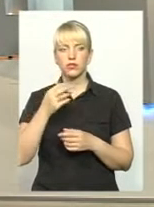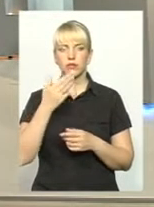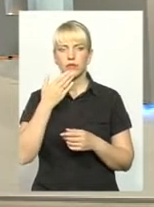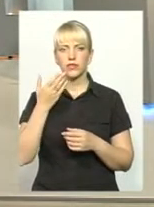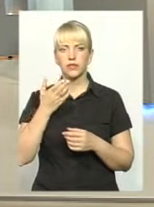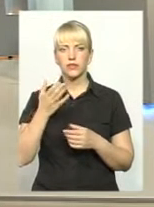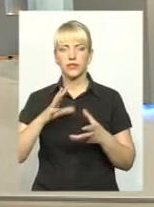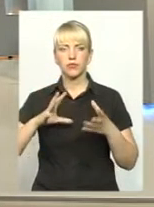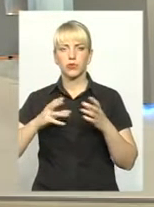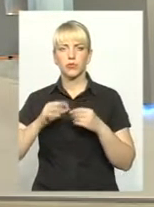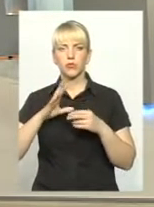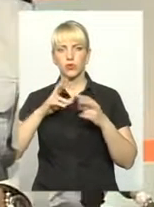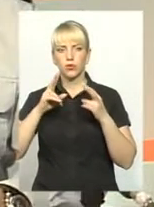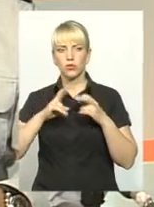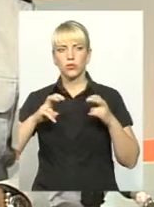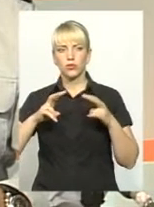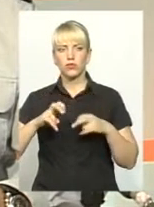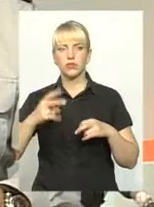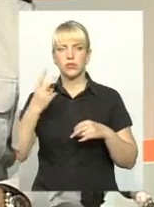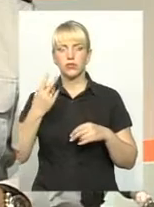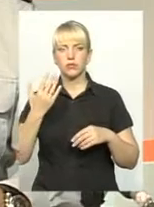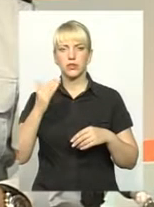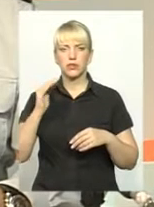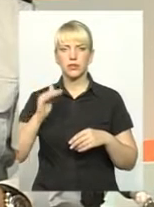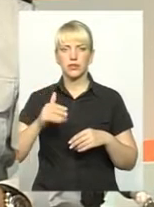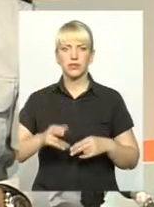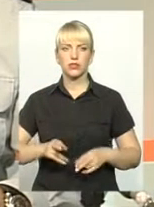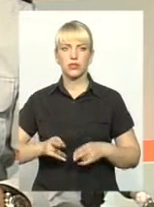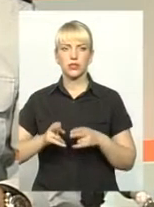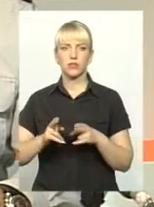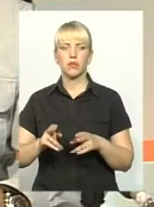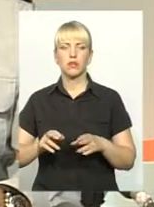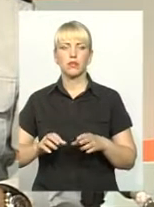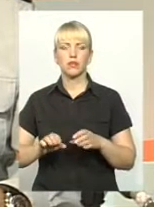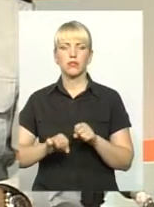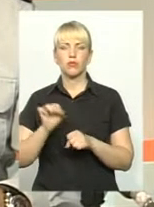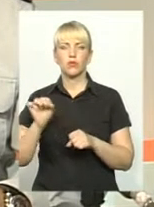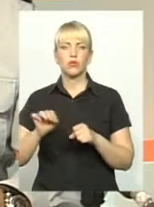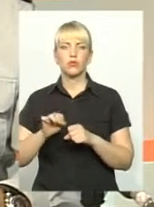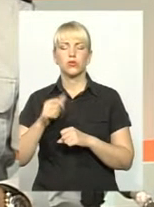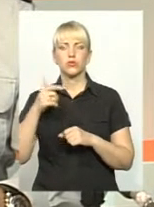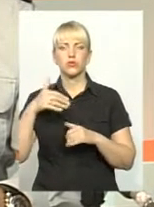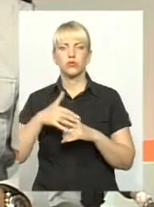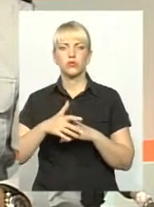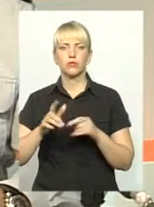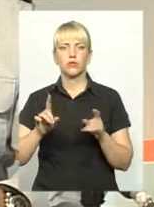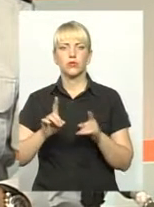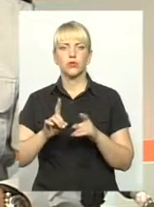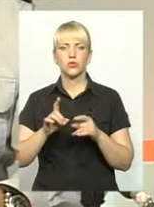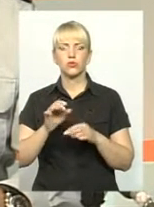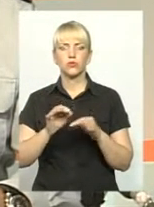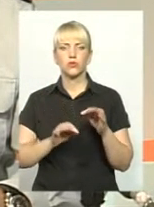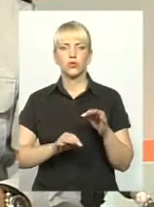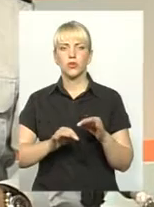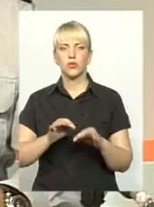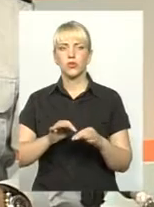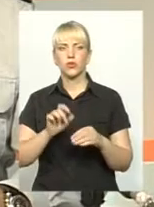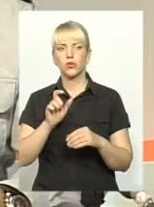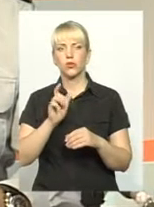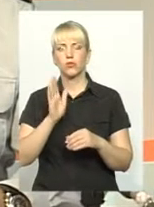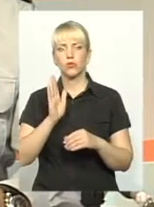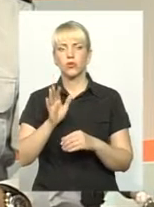слідчими розслідувалося більше 25 тисяч кримінальних правопорушень. І зрозуміло, що природньо будуть